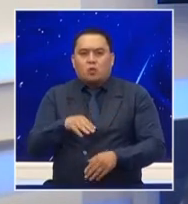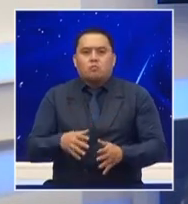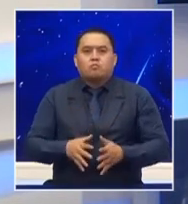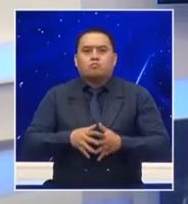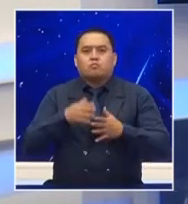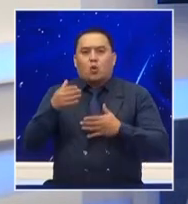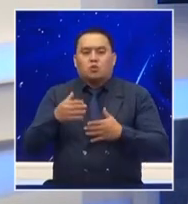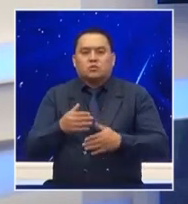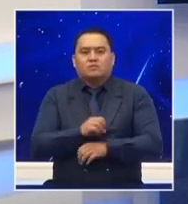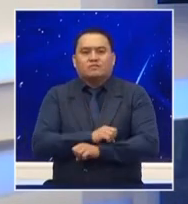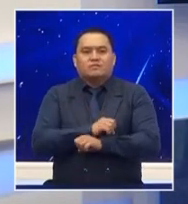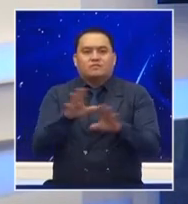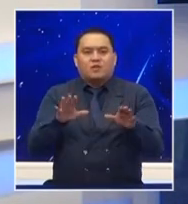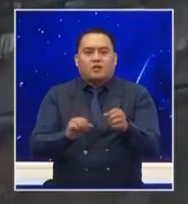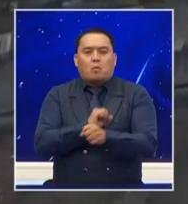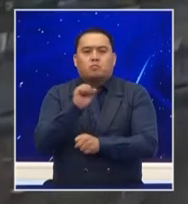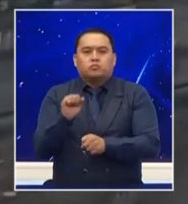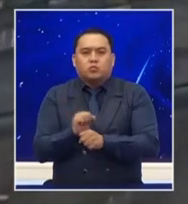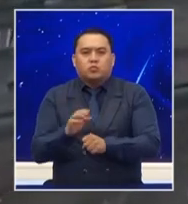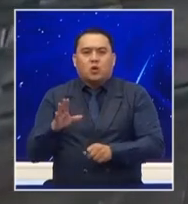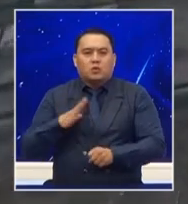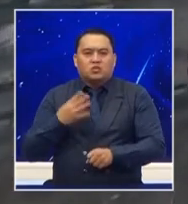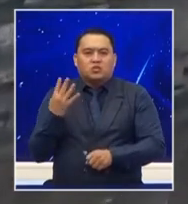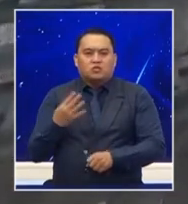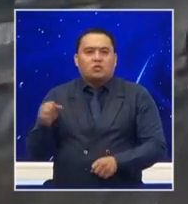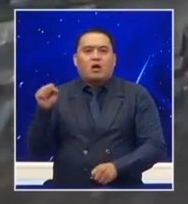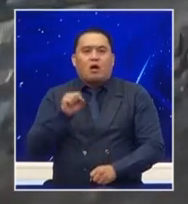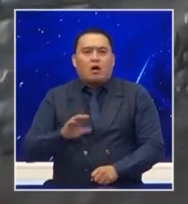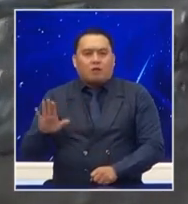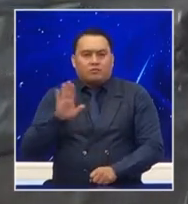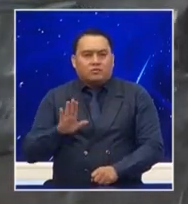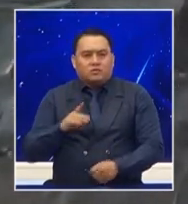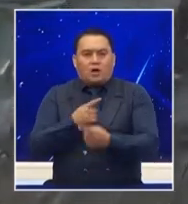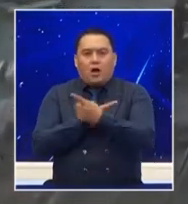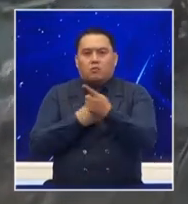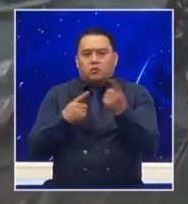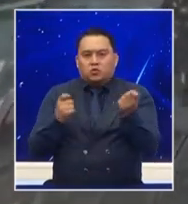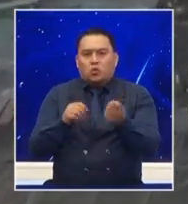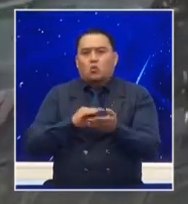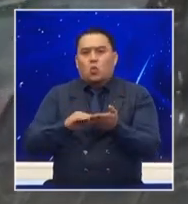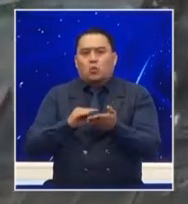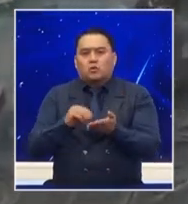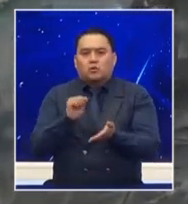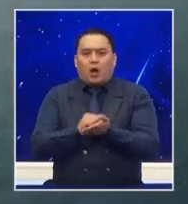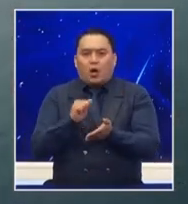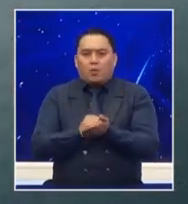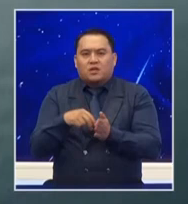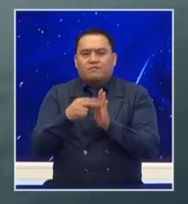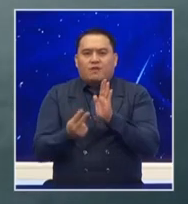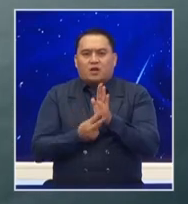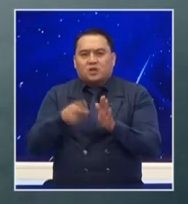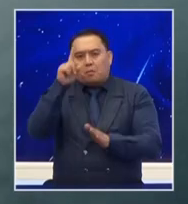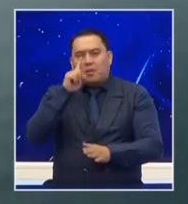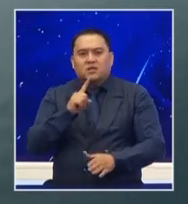взрыва в морском порту. Напомним, он произошел 4 августа. Как сообщается в ряде СМИ, документ рассчитан на